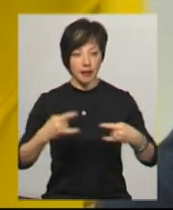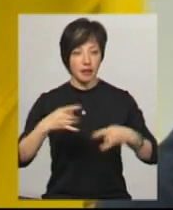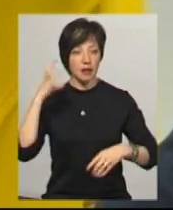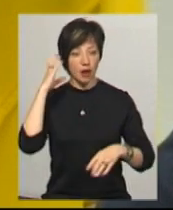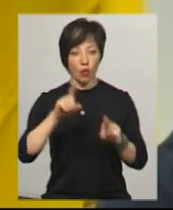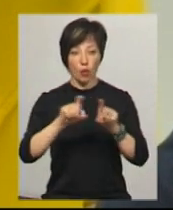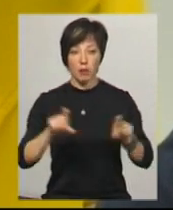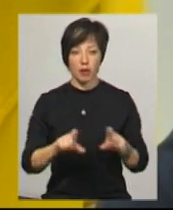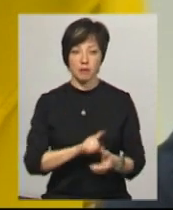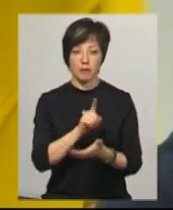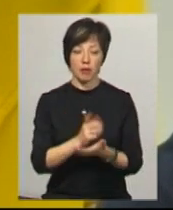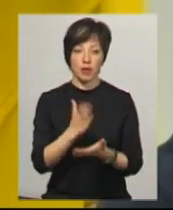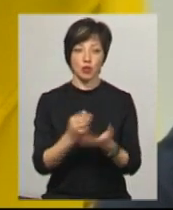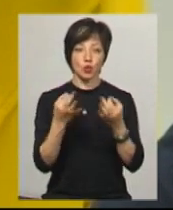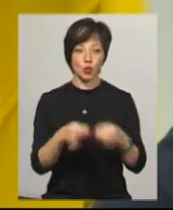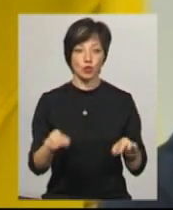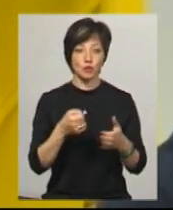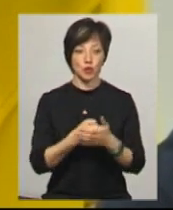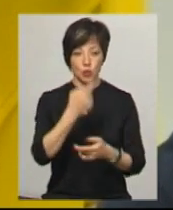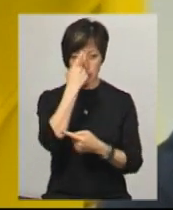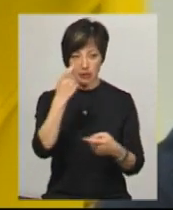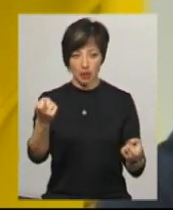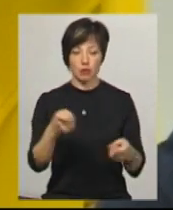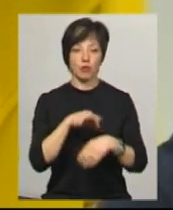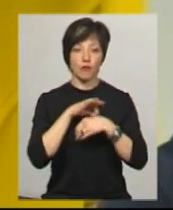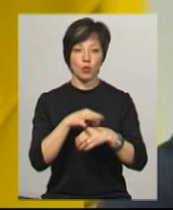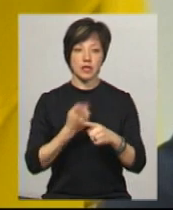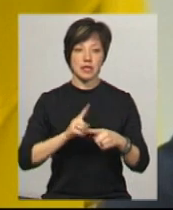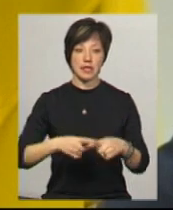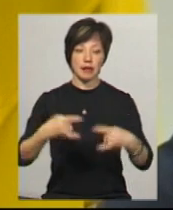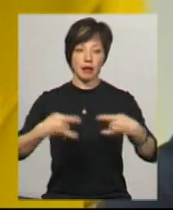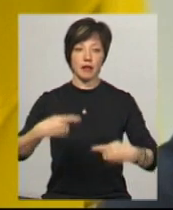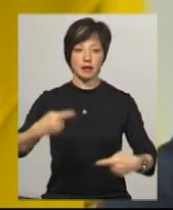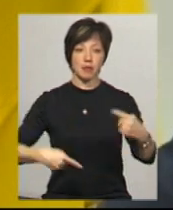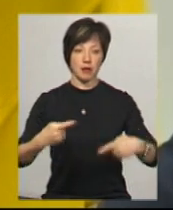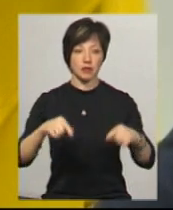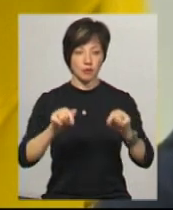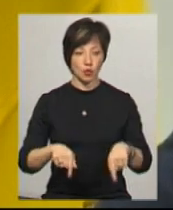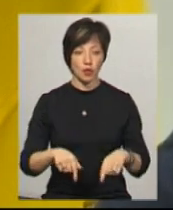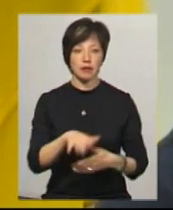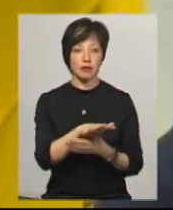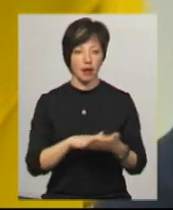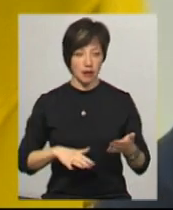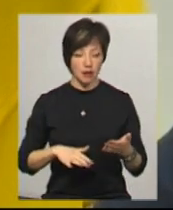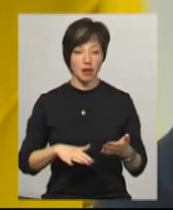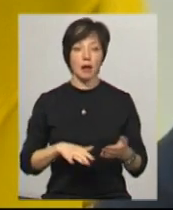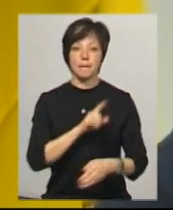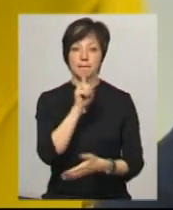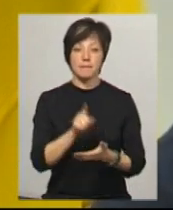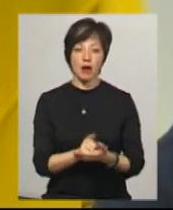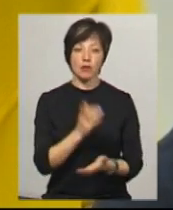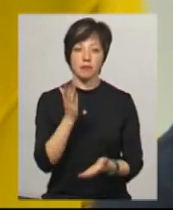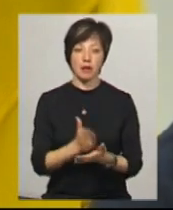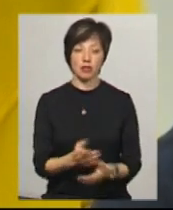телерадіокампанії мають мати доступ до сигналу, за яким проводяться ці теледебати в студії. Далі, вони мають